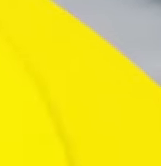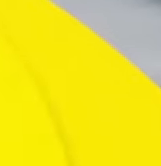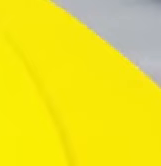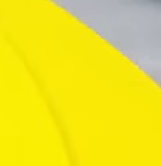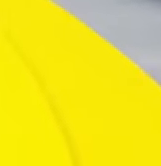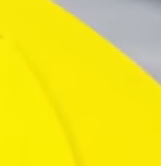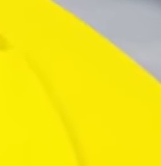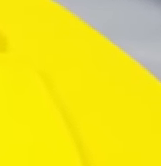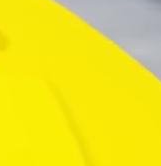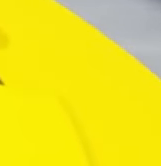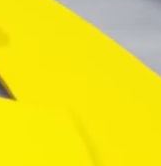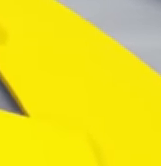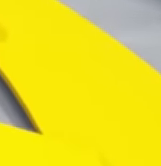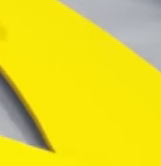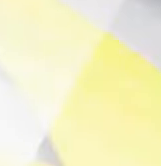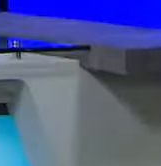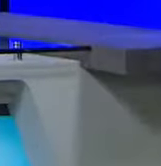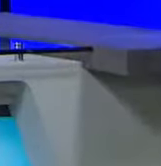Chika in a minute!